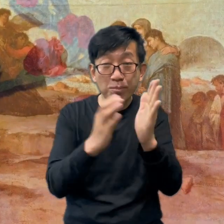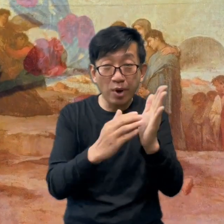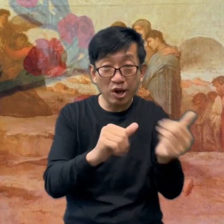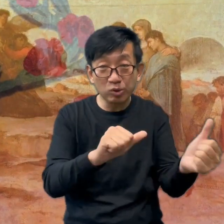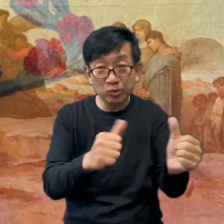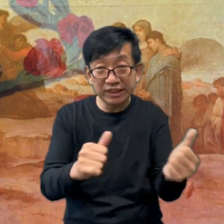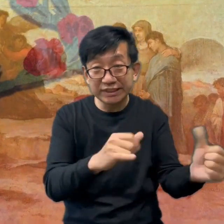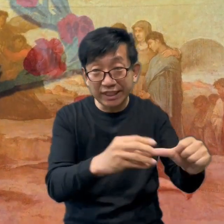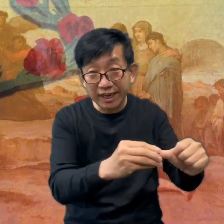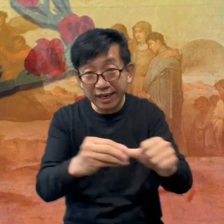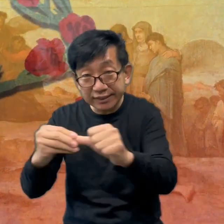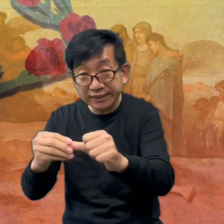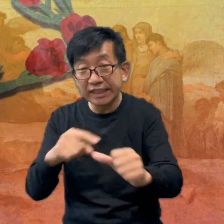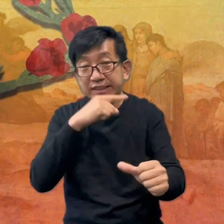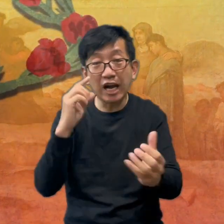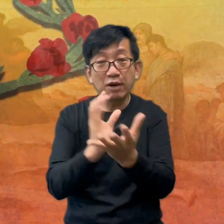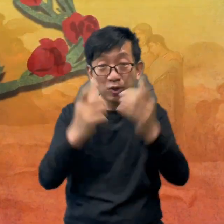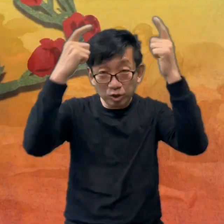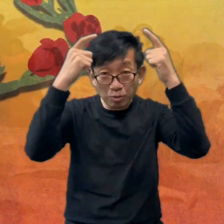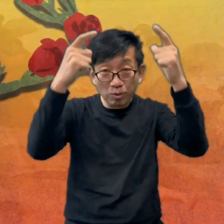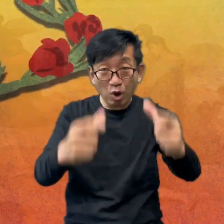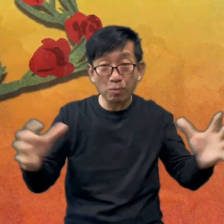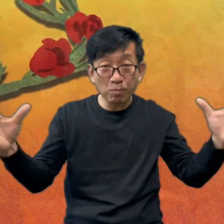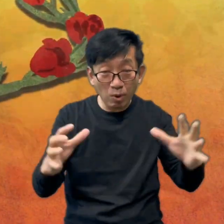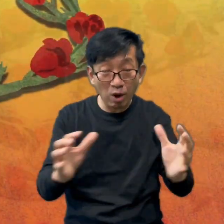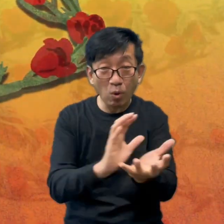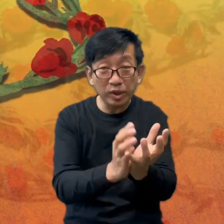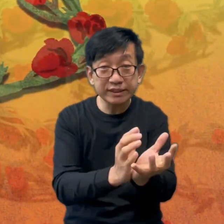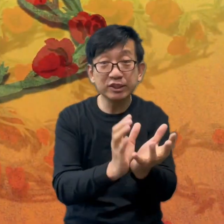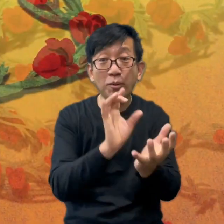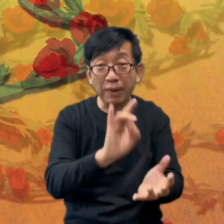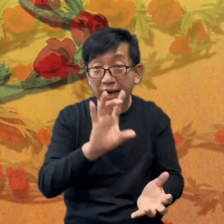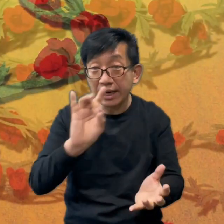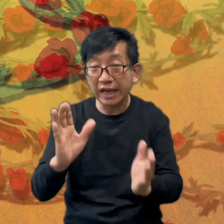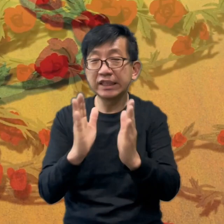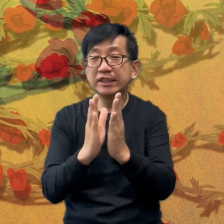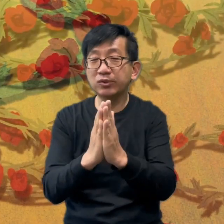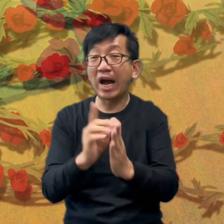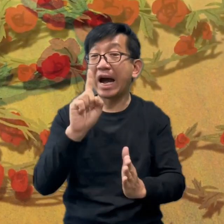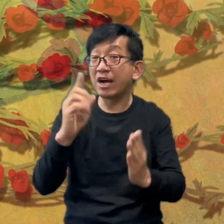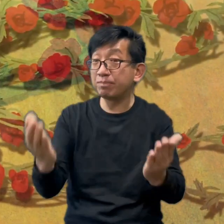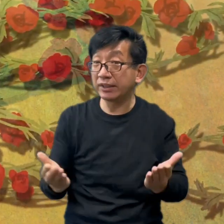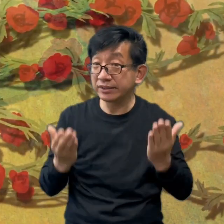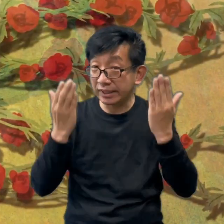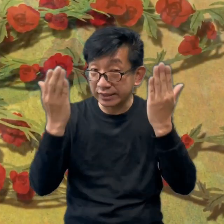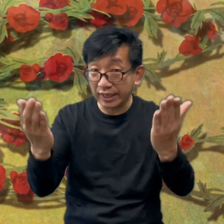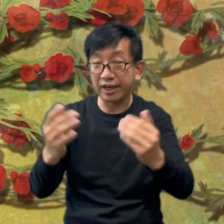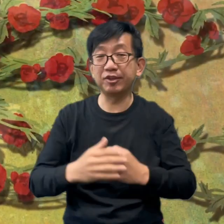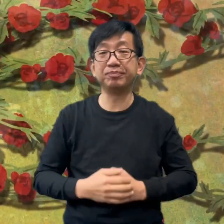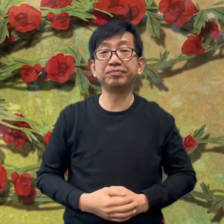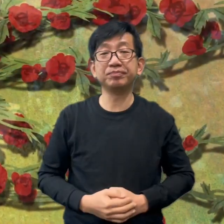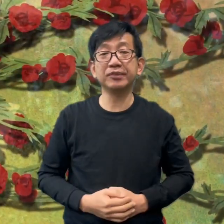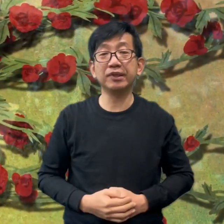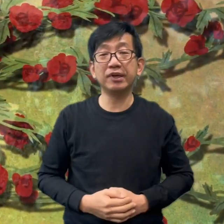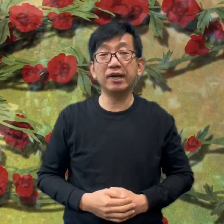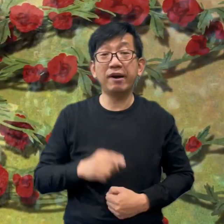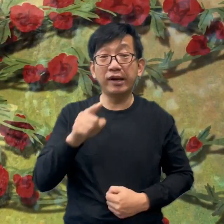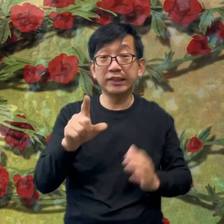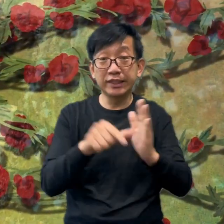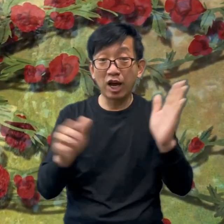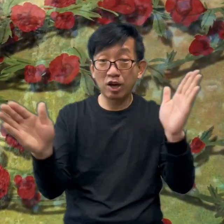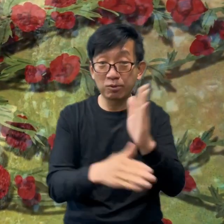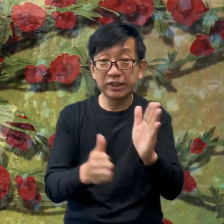신자들이 몰래 그 시신을 거둬들이면서 장미관을 모아놓고 꽃송이마다 기도를 한 가지씩